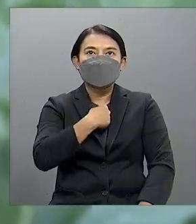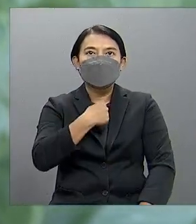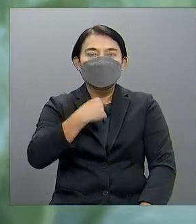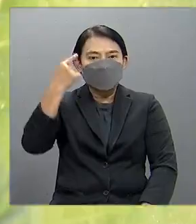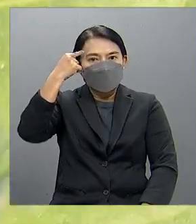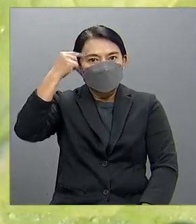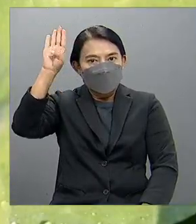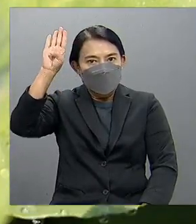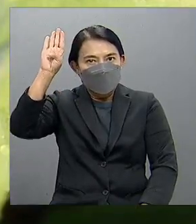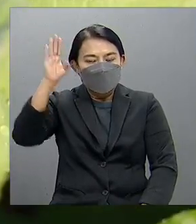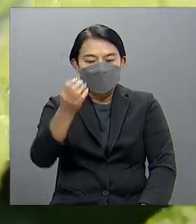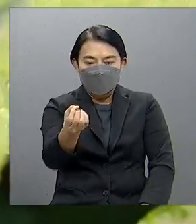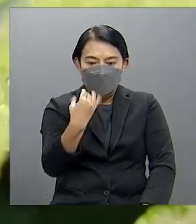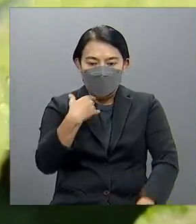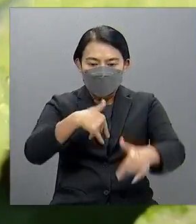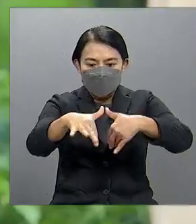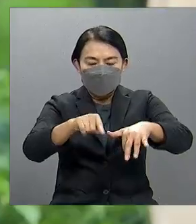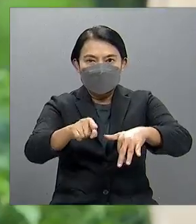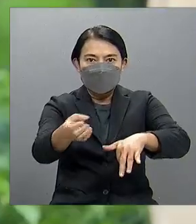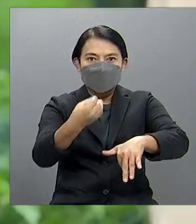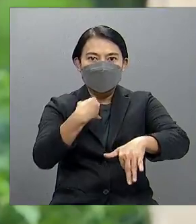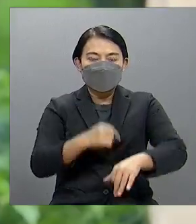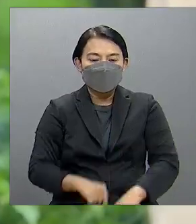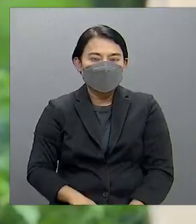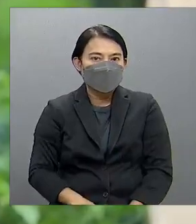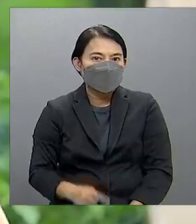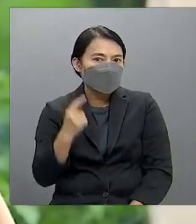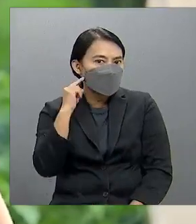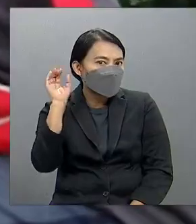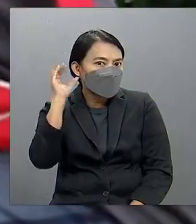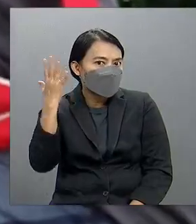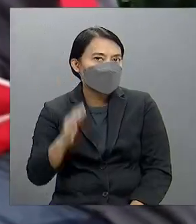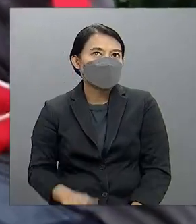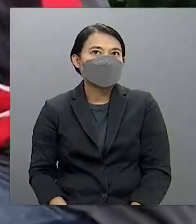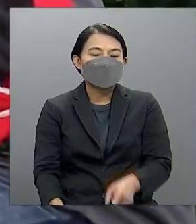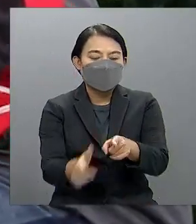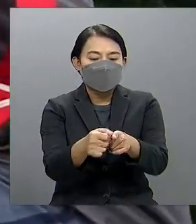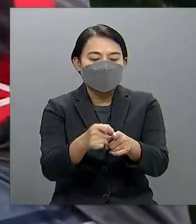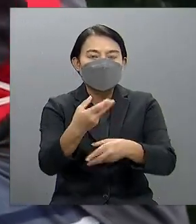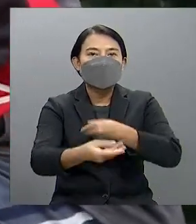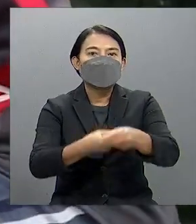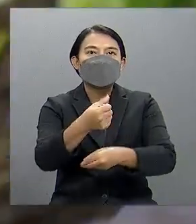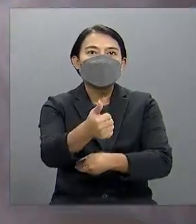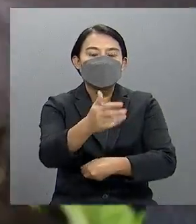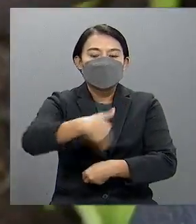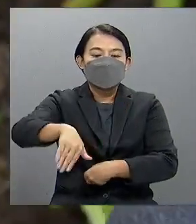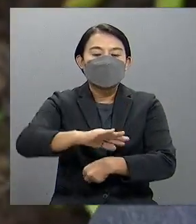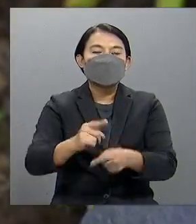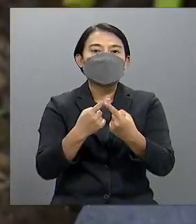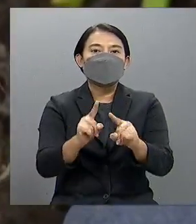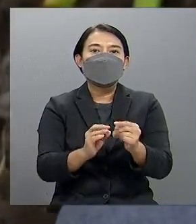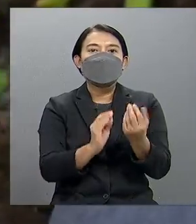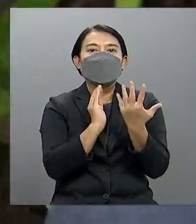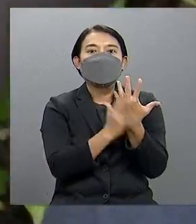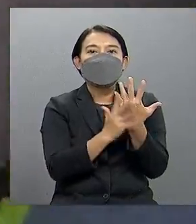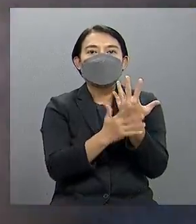เขาพว่ ไมฉเชื่อเขาพoubt tabsขายดทุกเม็ฉต้Worksert่ื่ของผัก เรื่องของภืนาหาร